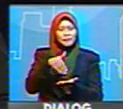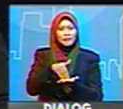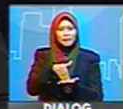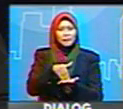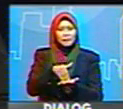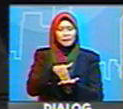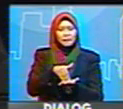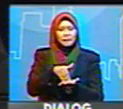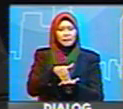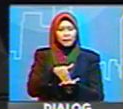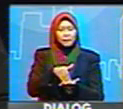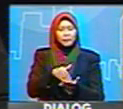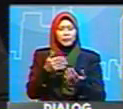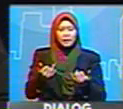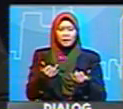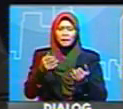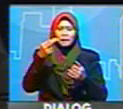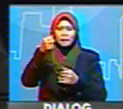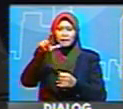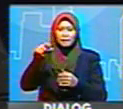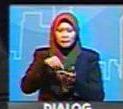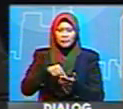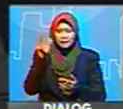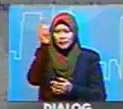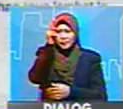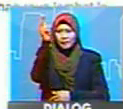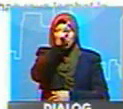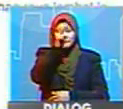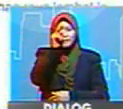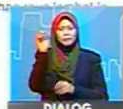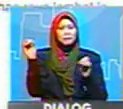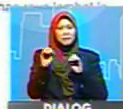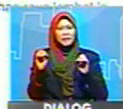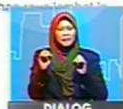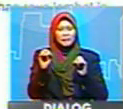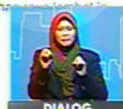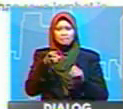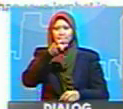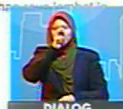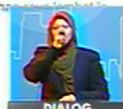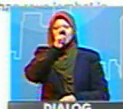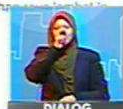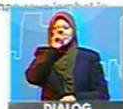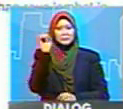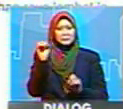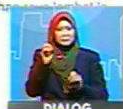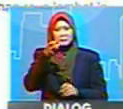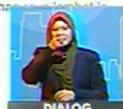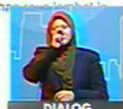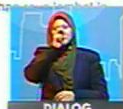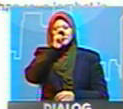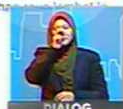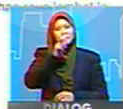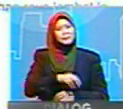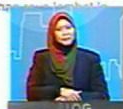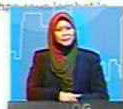sebenarnya dalam peral ini kerajaan tiada siung dalam menyelesaikan ya tak ada